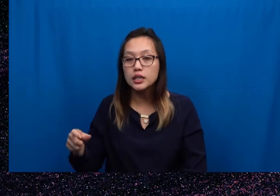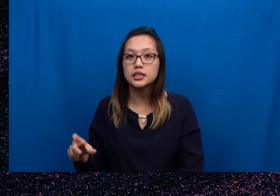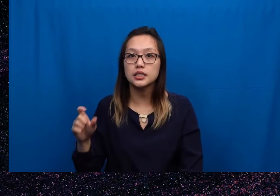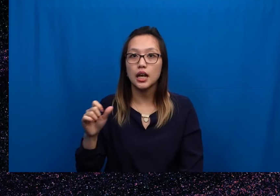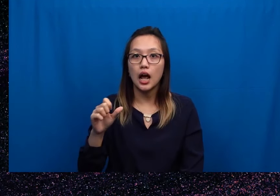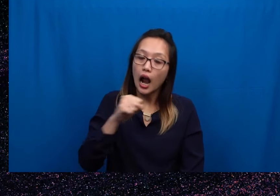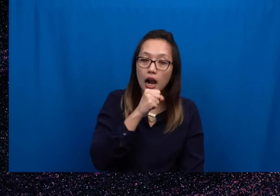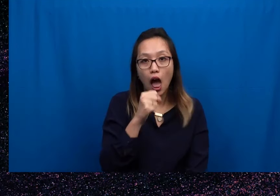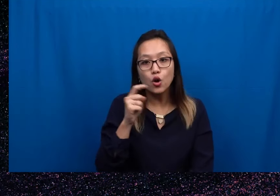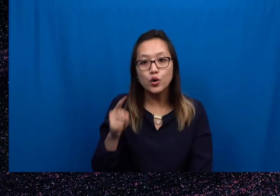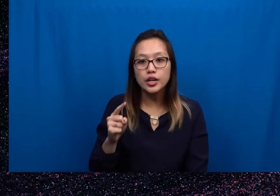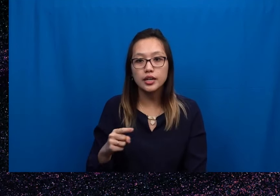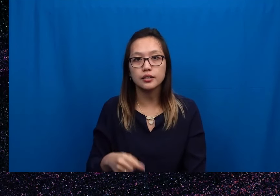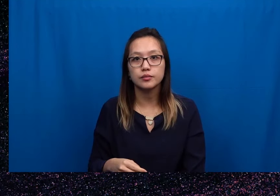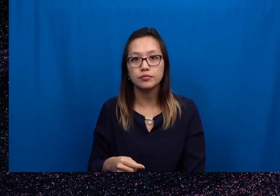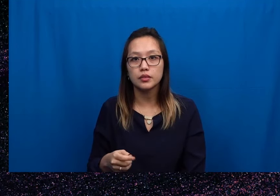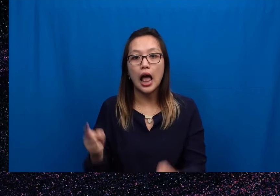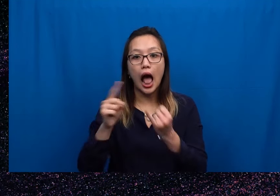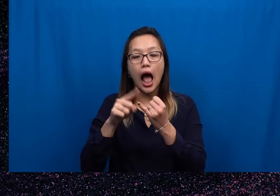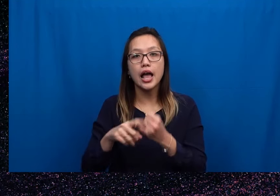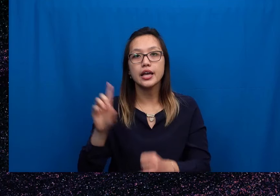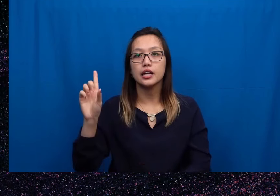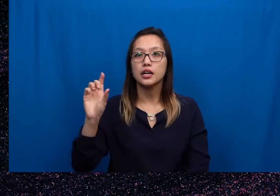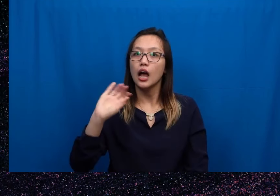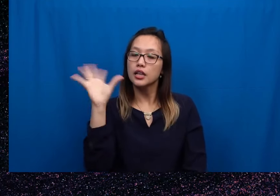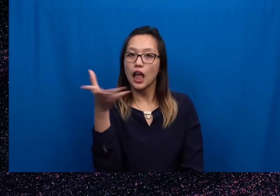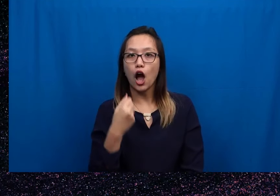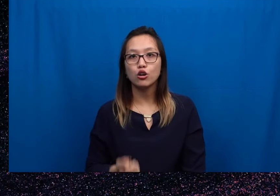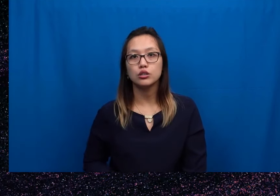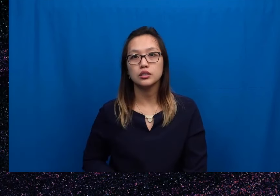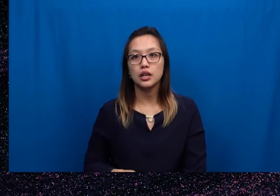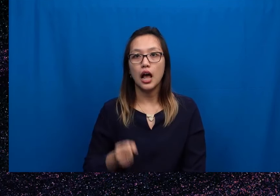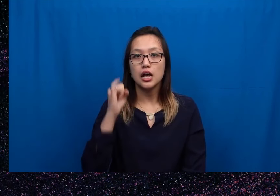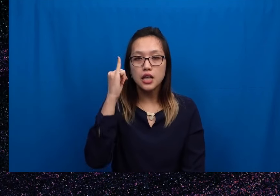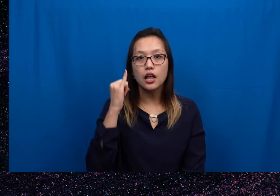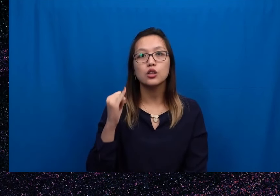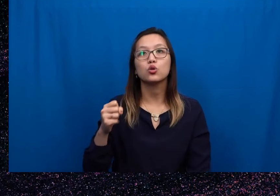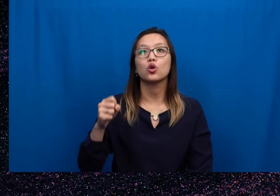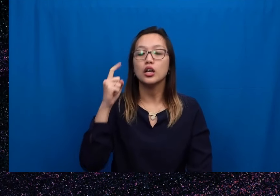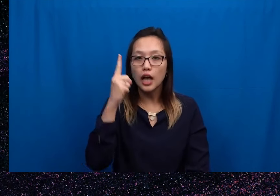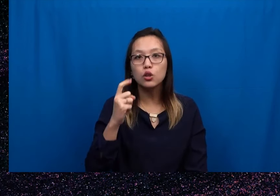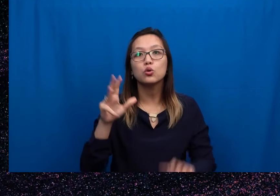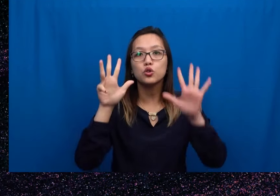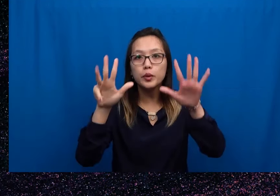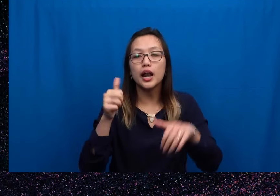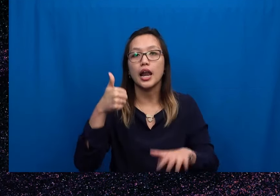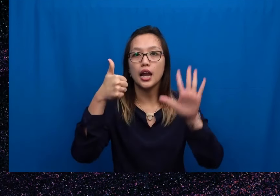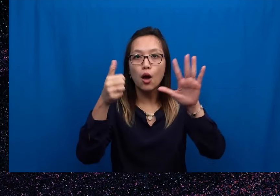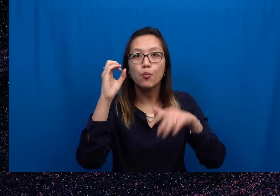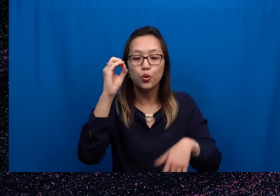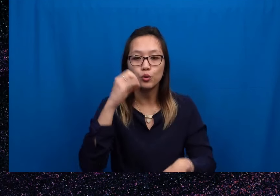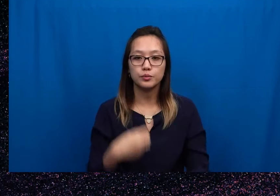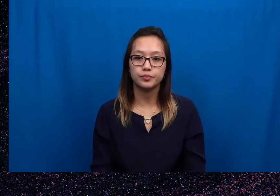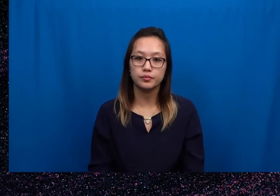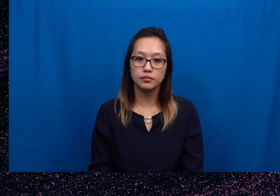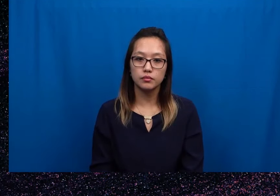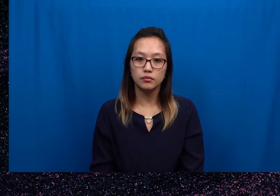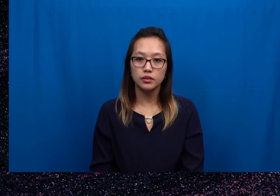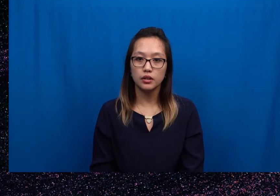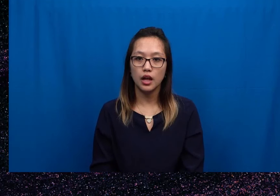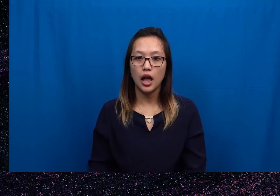dekade tahun 1960-an. Jadi masuk ke tahun 70-an, ya. Di mana dalam satu